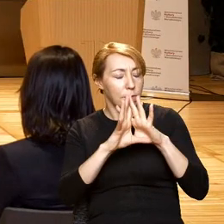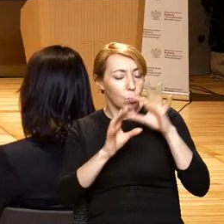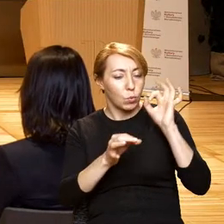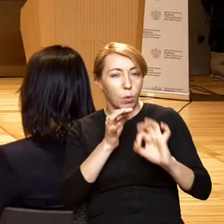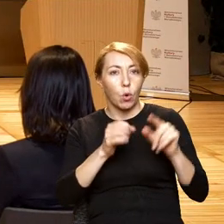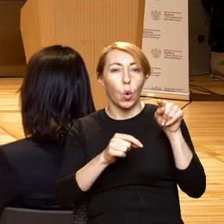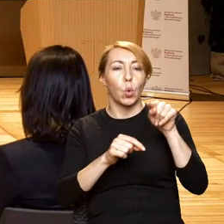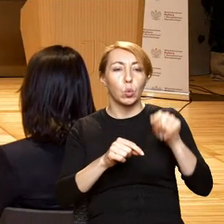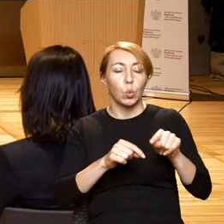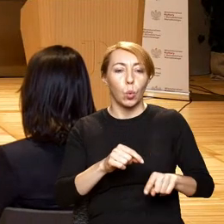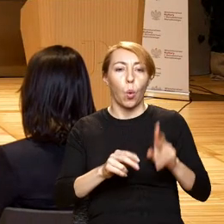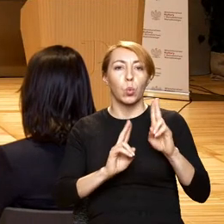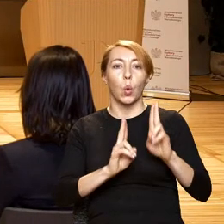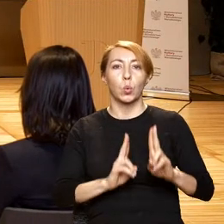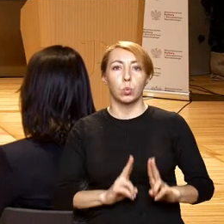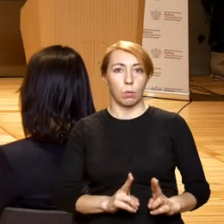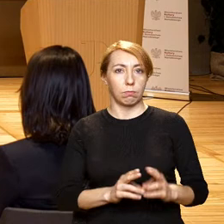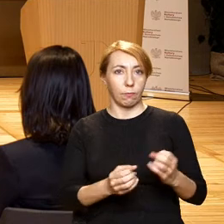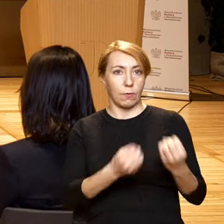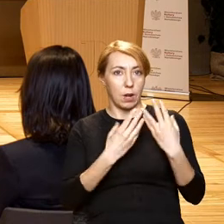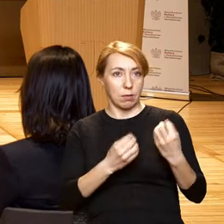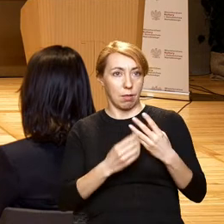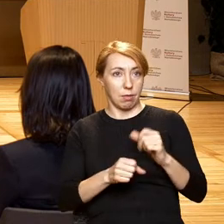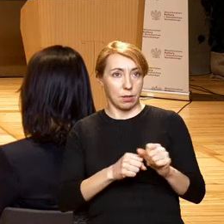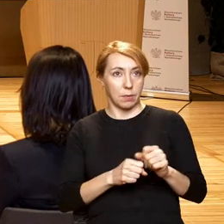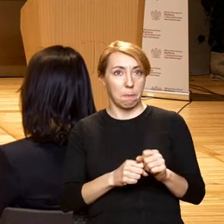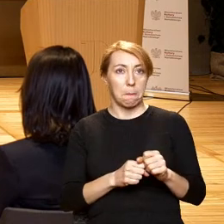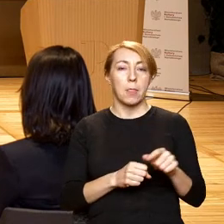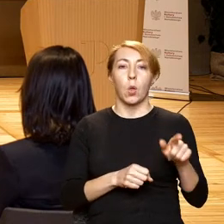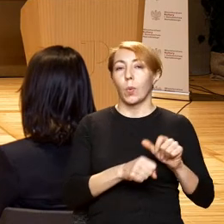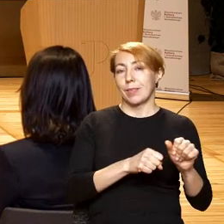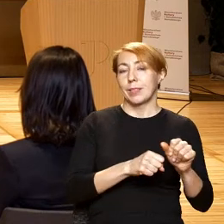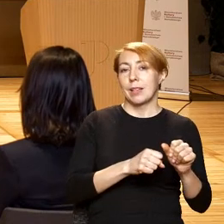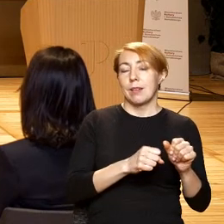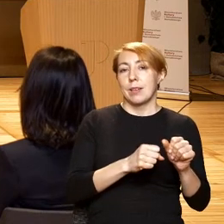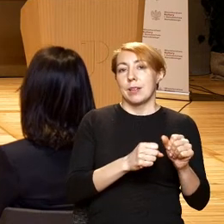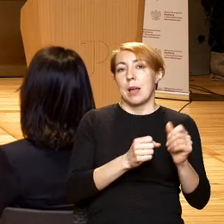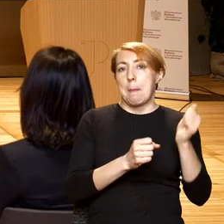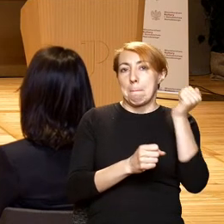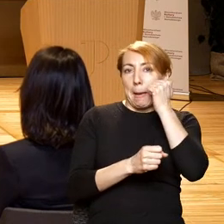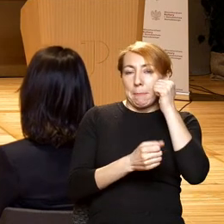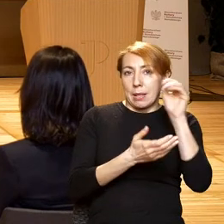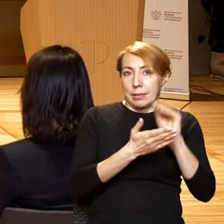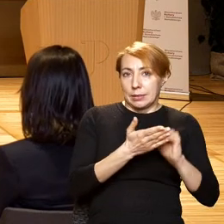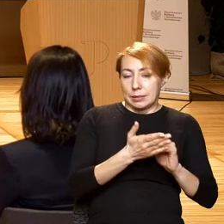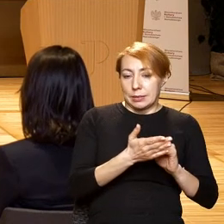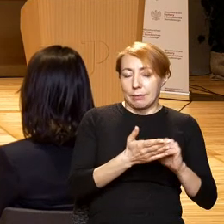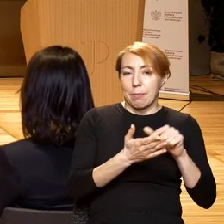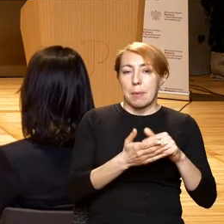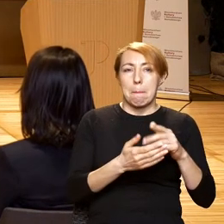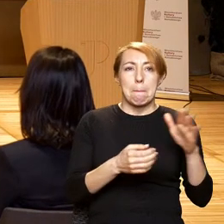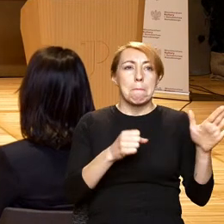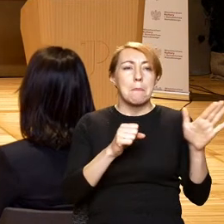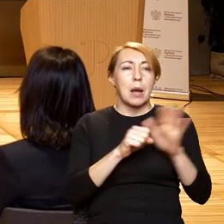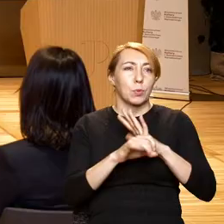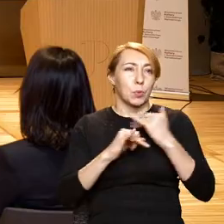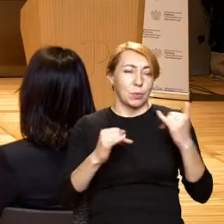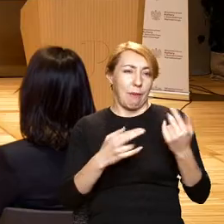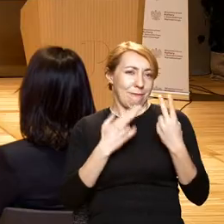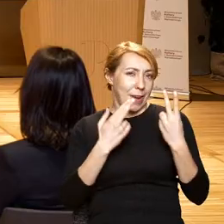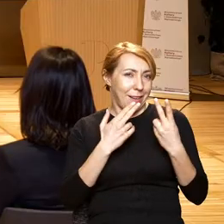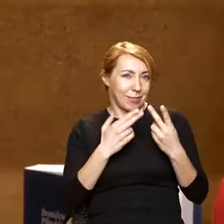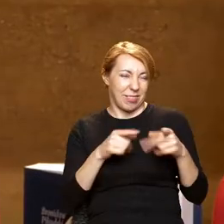kto jest kim? No, to jest dziennik, tak? W dzienniku mamy całą masę ważnych i nieważnych